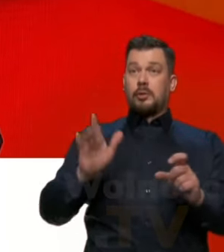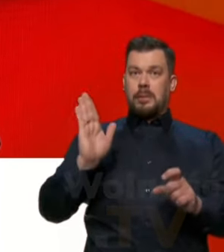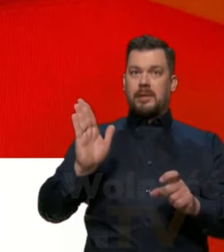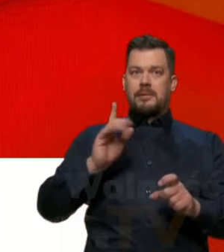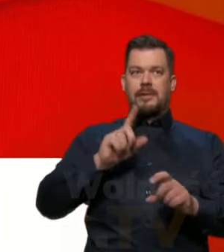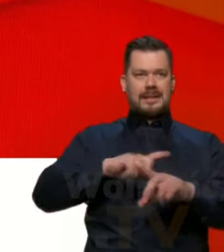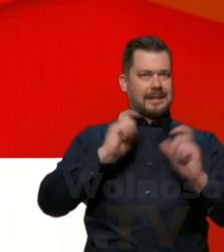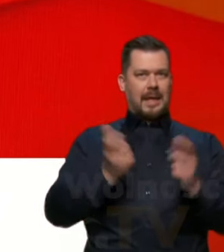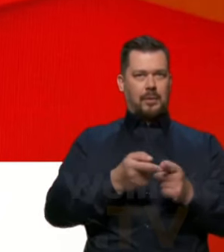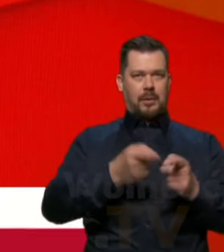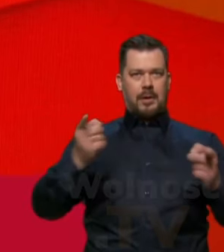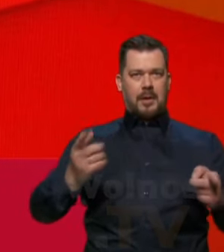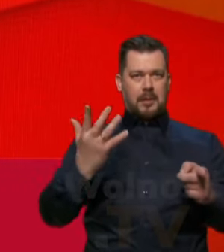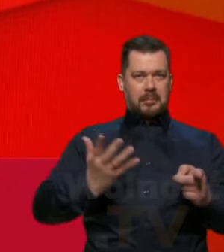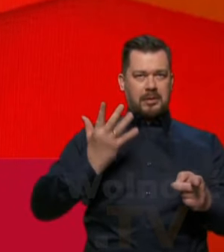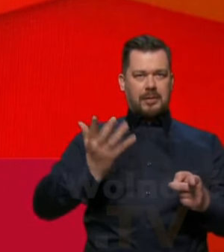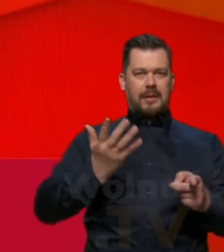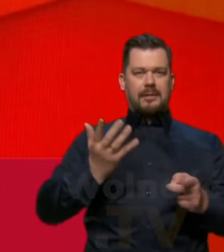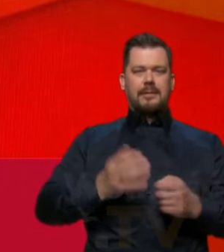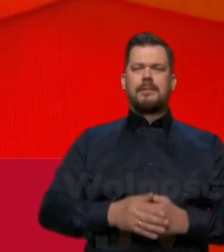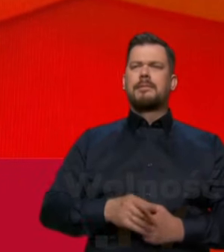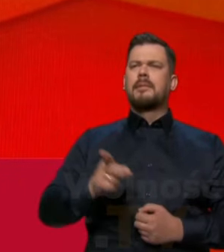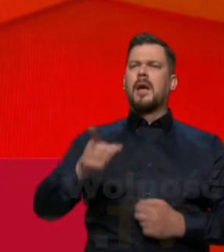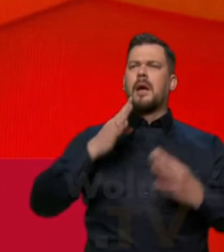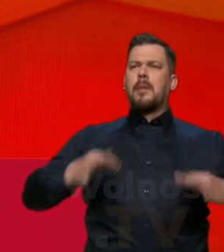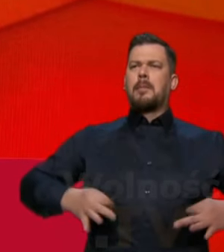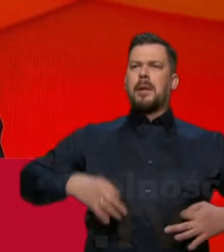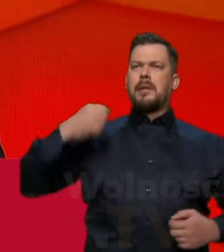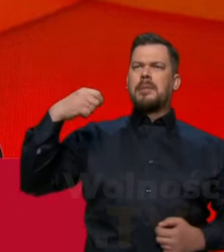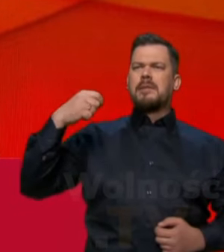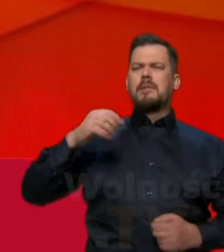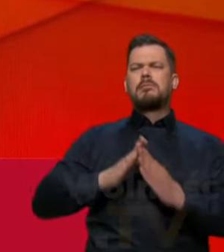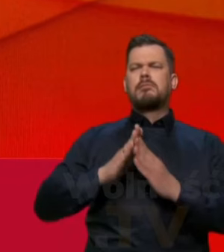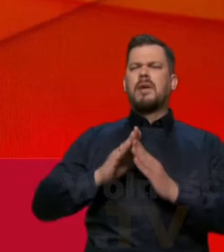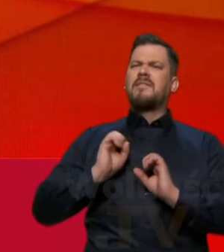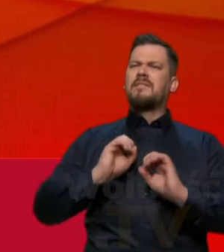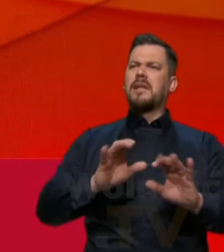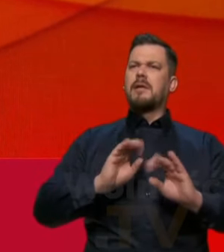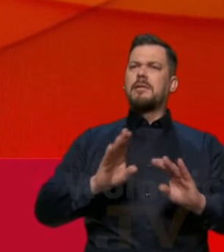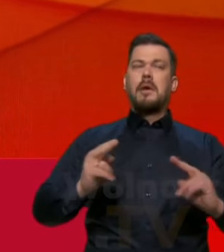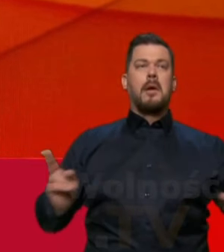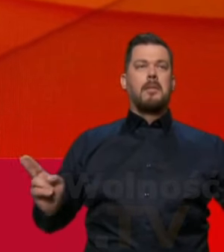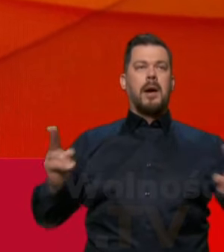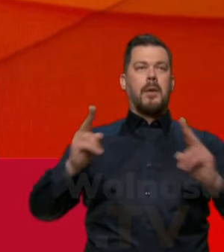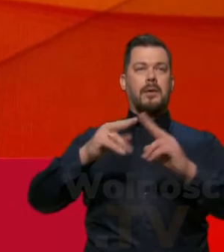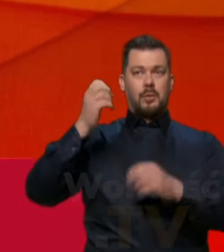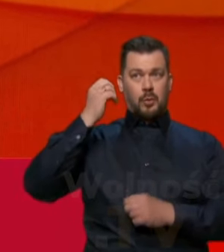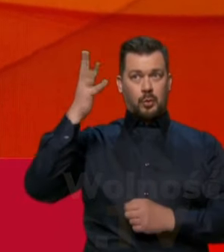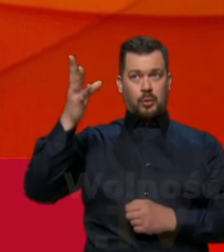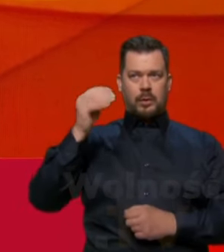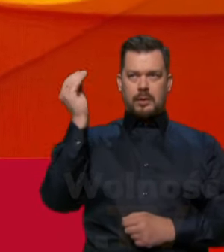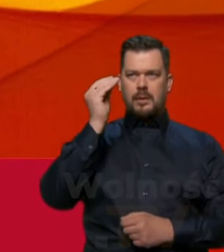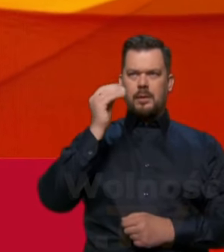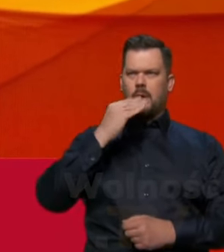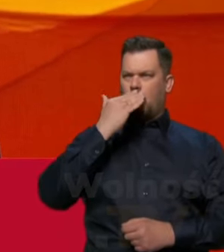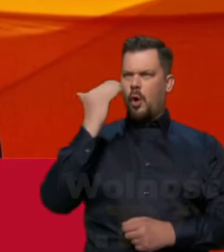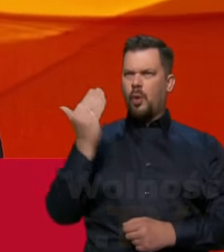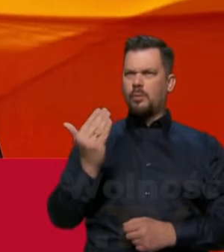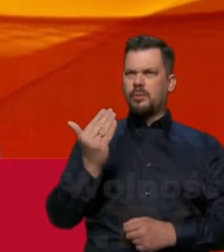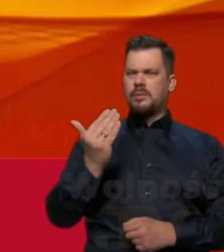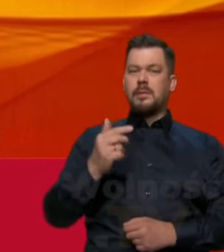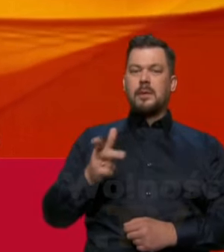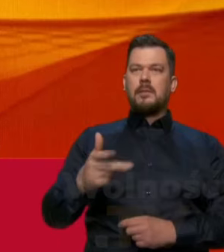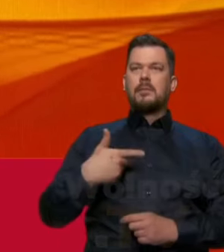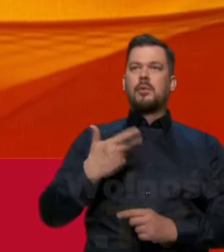to na całą kadencję. Panie prezydencie, czy pan wytłumaczy, dlaczego w Pałacu Kultury i Nauki, który komuniści zbudowali w 3 lata, 7